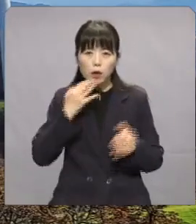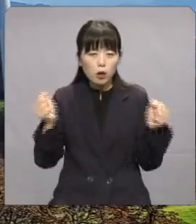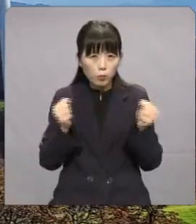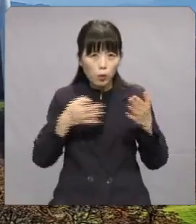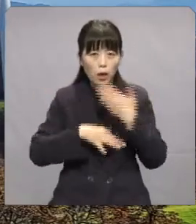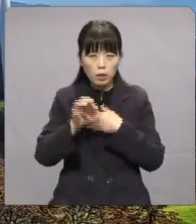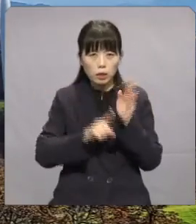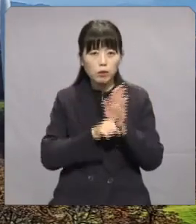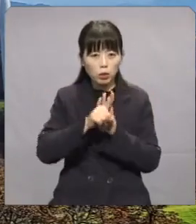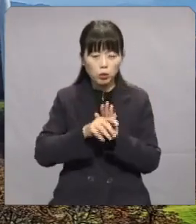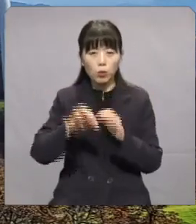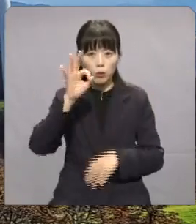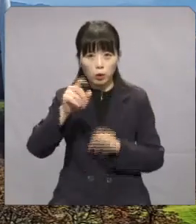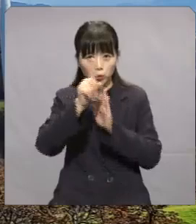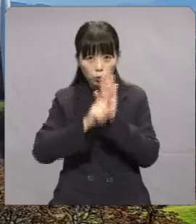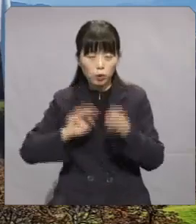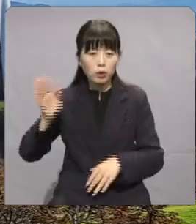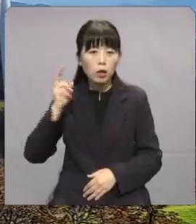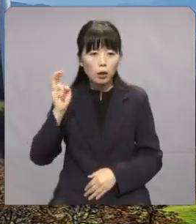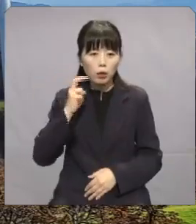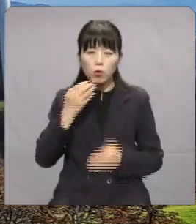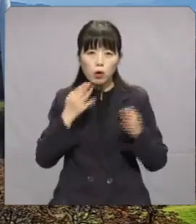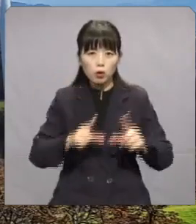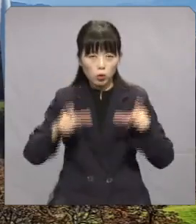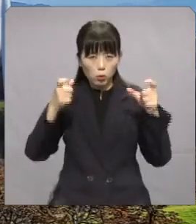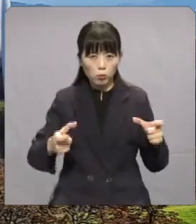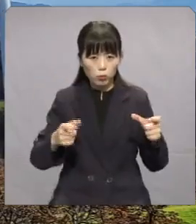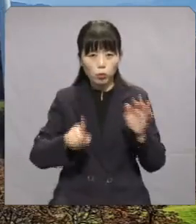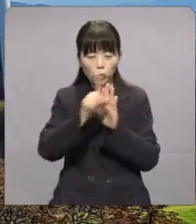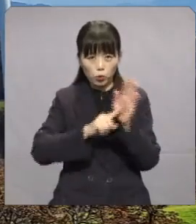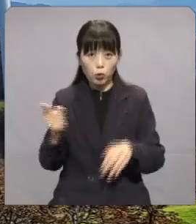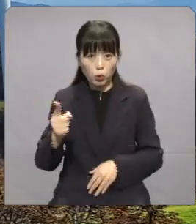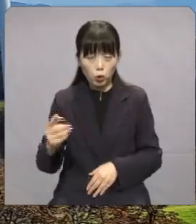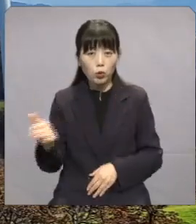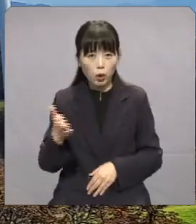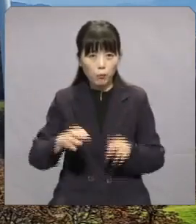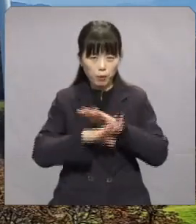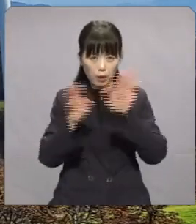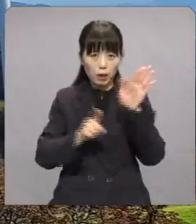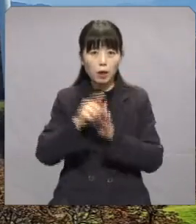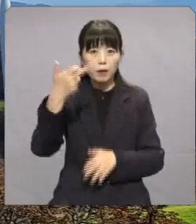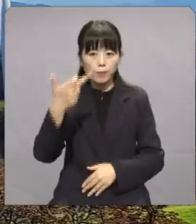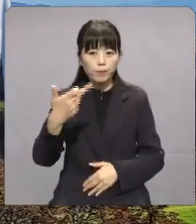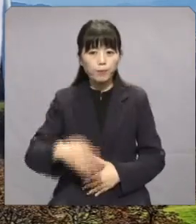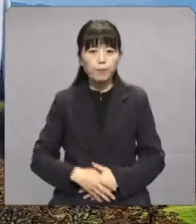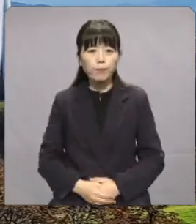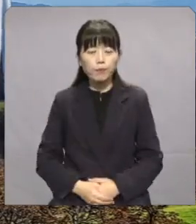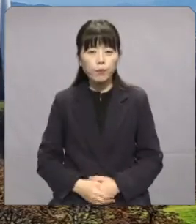북부 아침 기온 대부분 0도 이하로 내려가겠고 경기 동부 1도 안팎에서 출발해 17도 안 까지